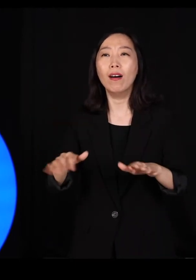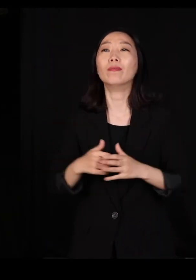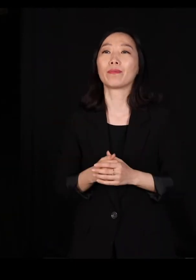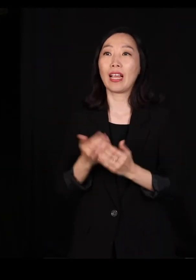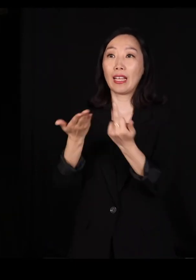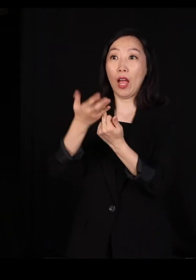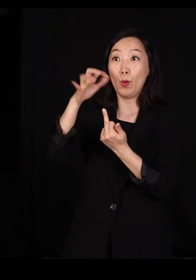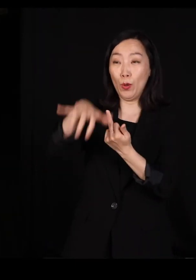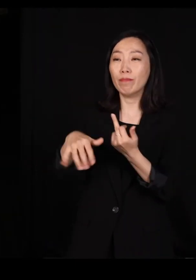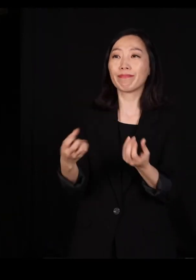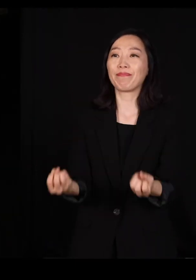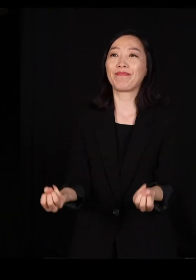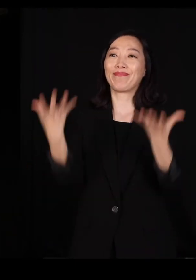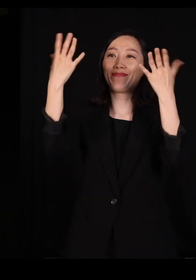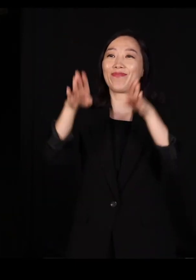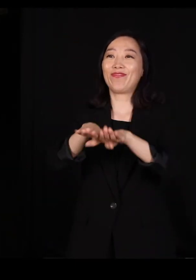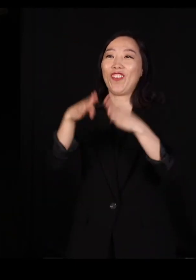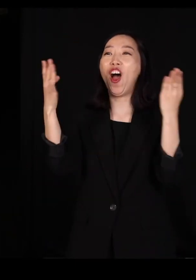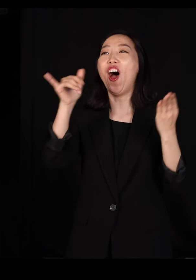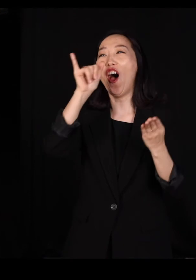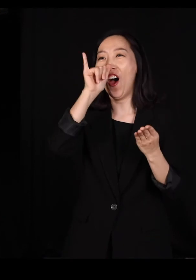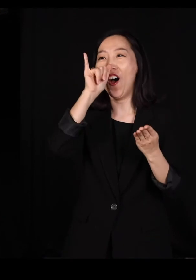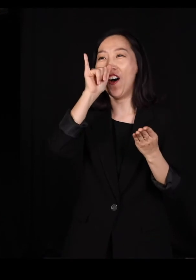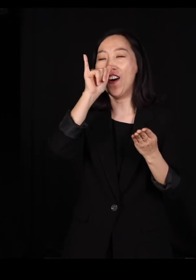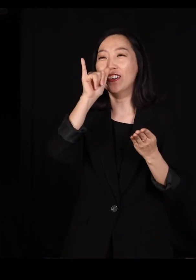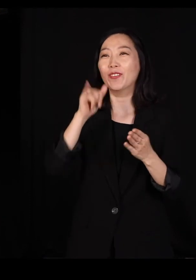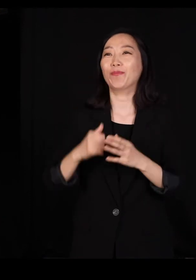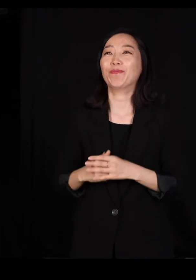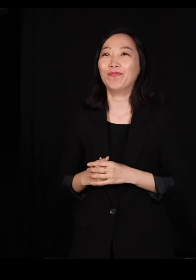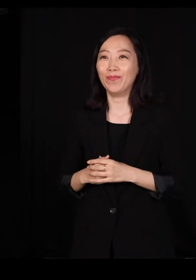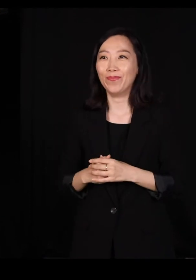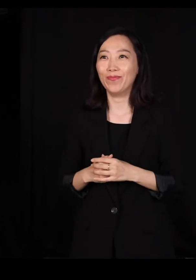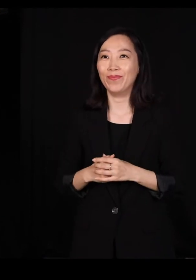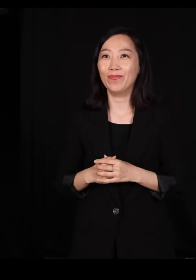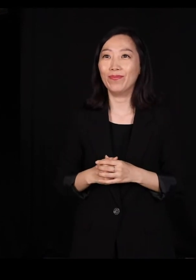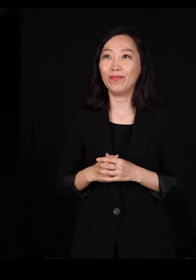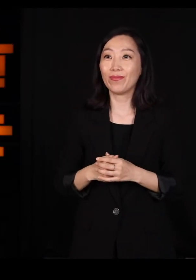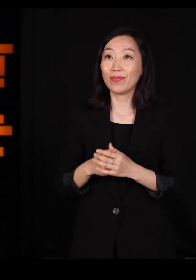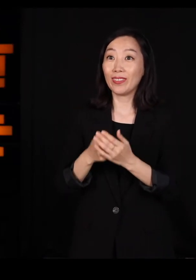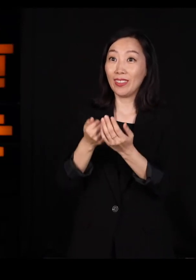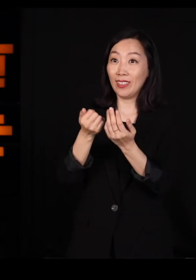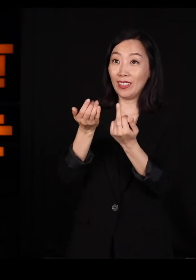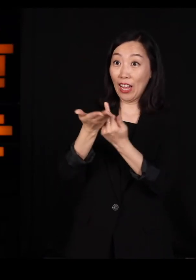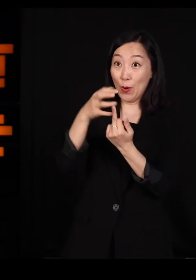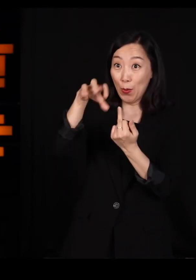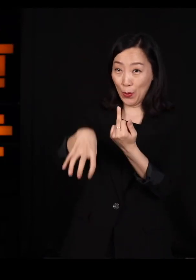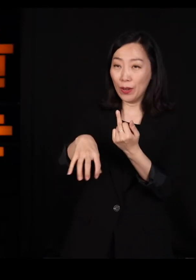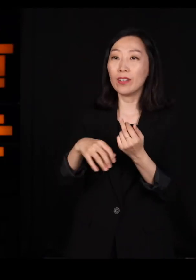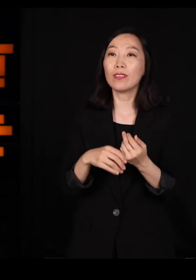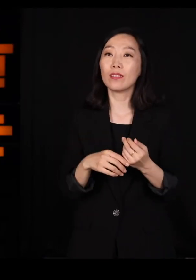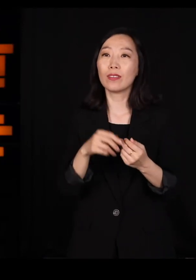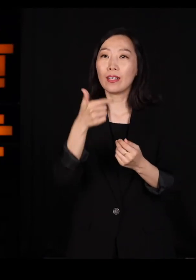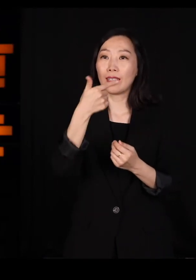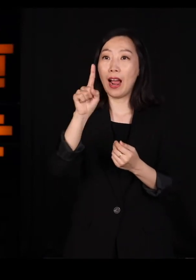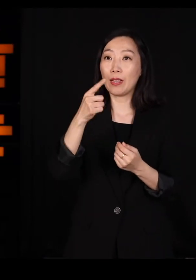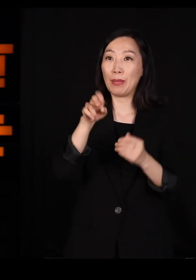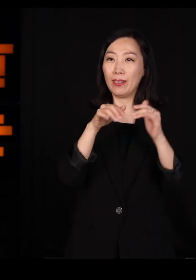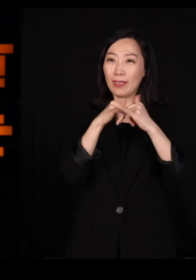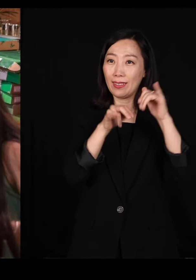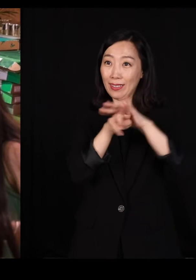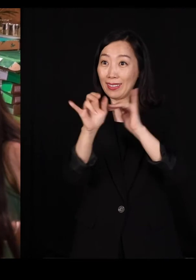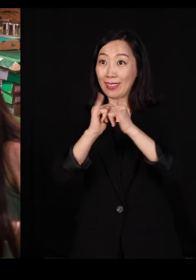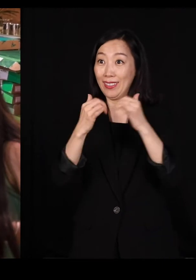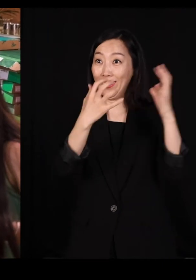그때 제주도에서 어떤 단체가 재미있는 행사를 주관했습니다. 저 난민으로 오신